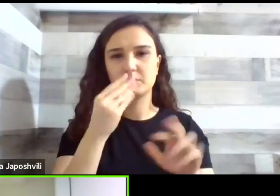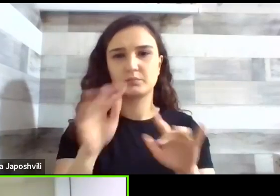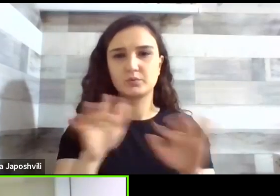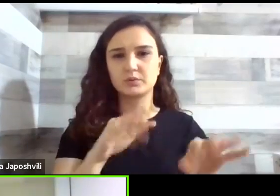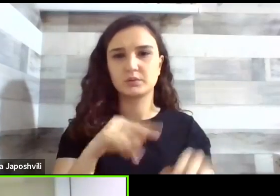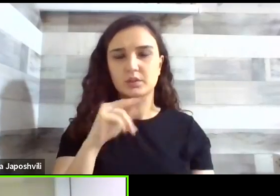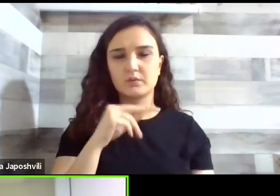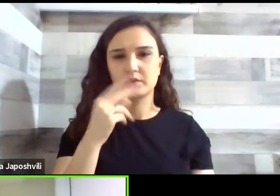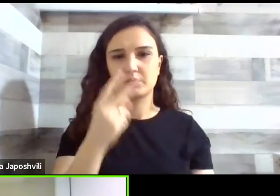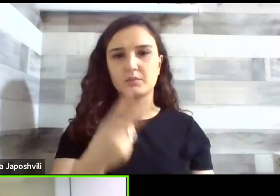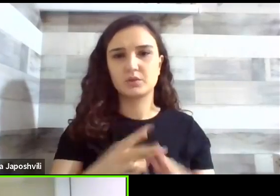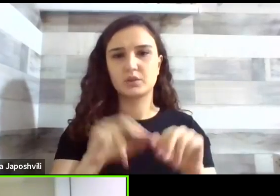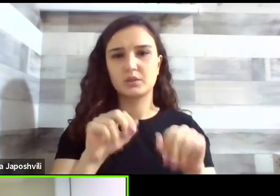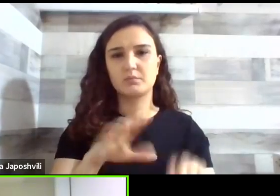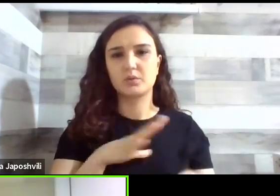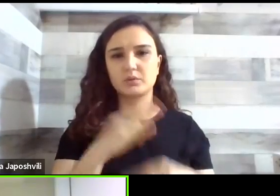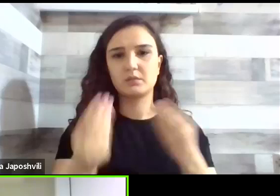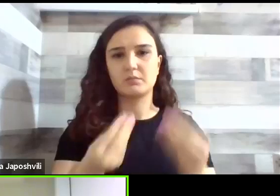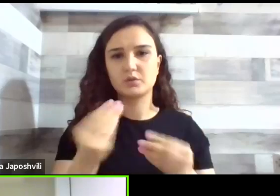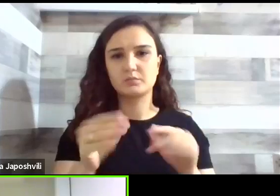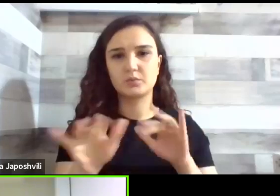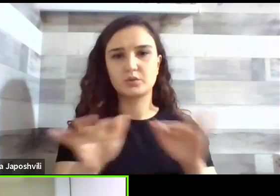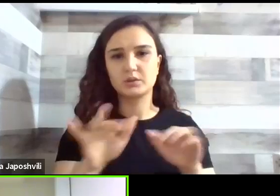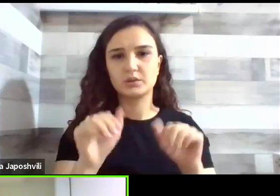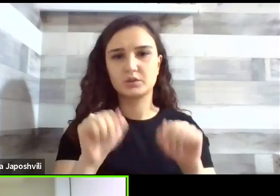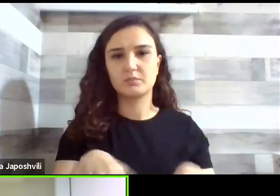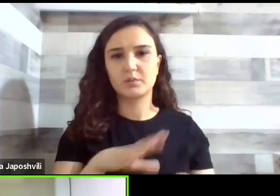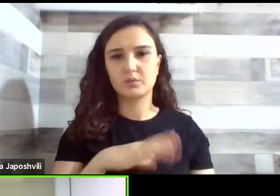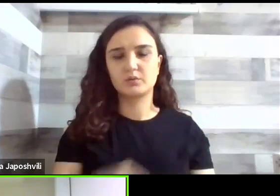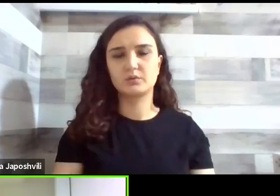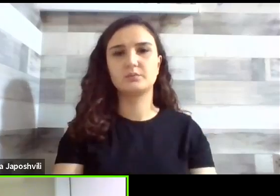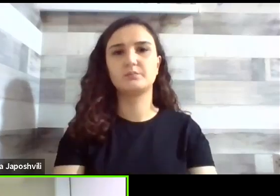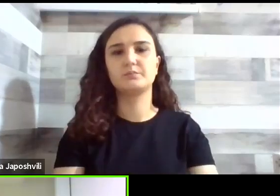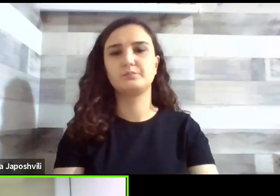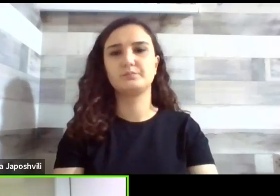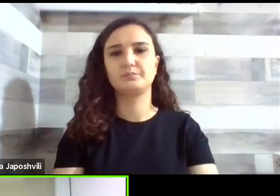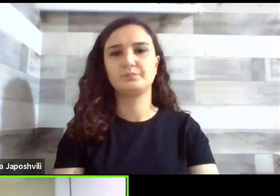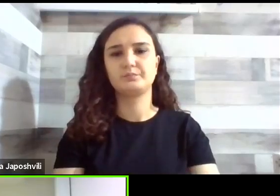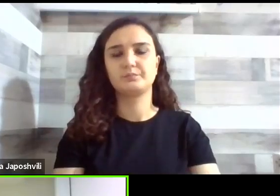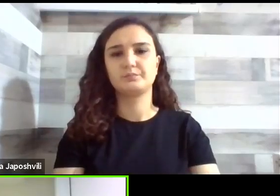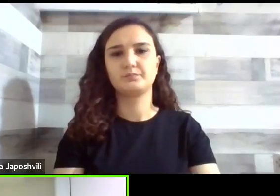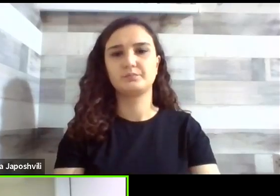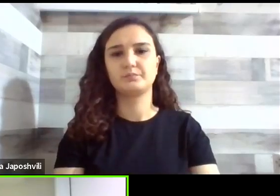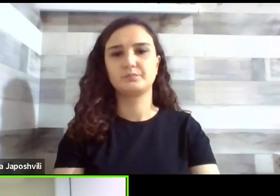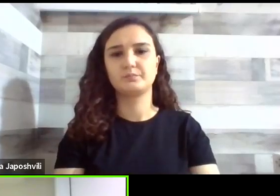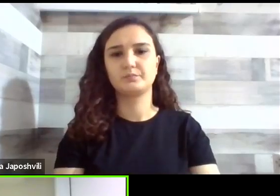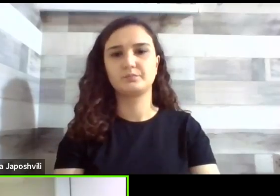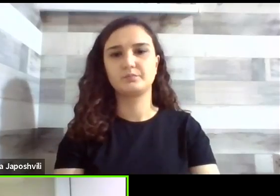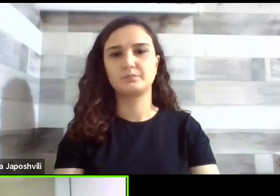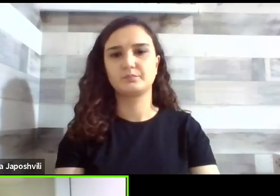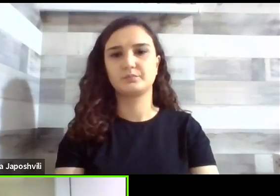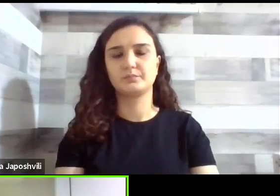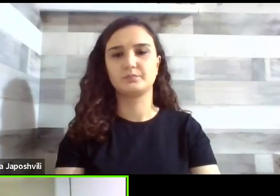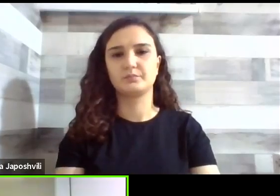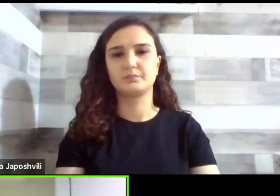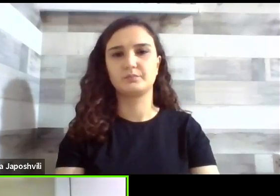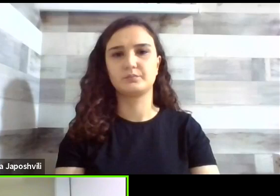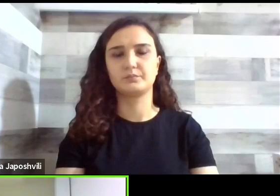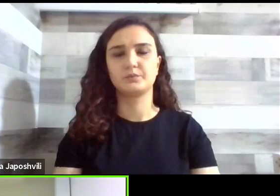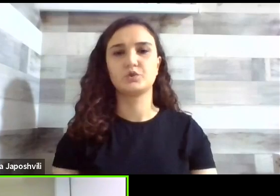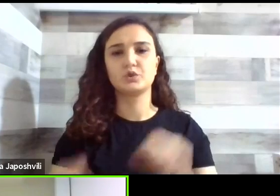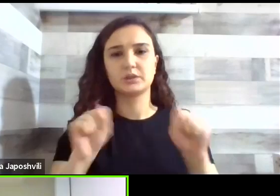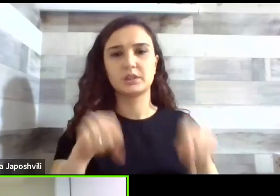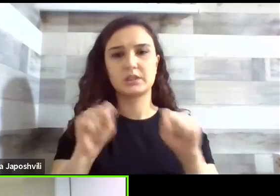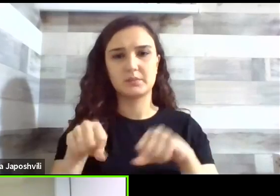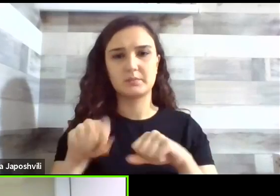დაკვირვება, ეს შეიძლება იყოს თამაშის პროცესზე, შეიძლება ვთქვათ რაღაცა გამოწოფცებასთან გვაქვს საქმე და იმას ვაკვირდებით და შესაძლებელია